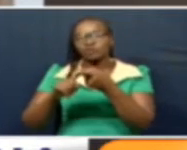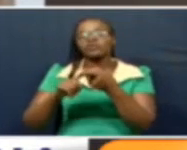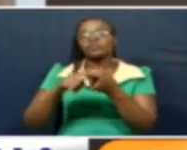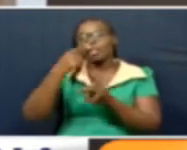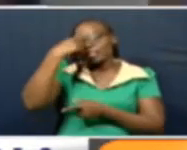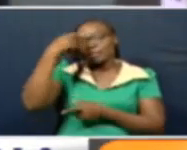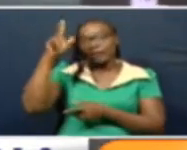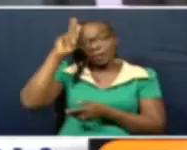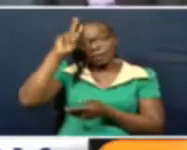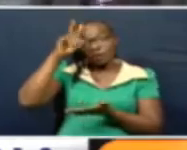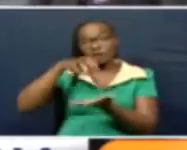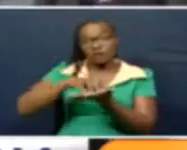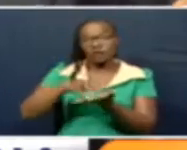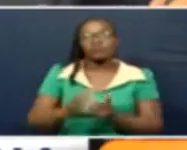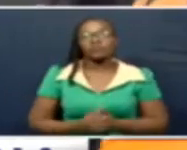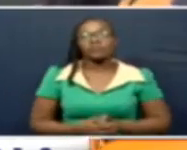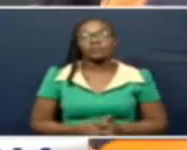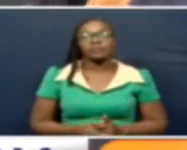cha Thika.